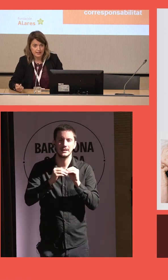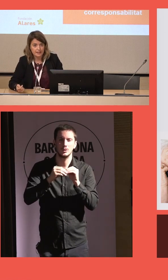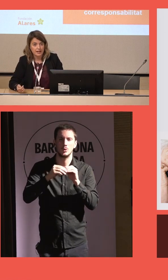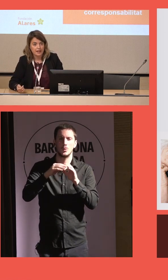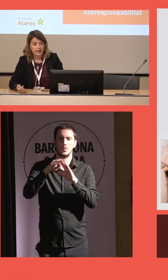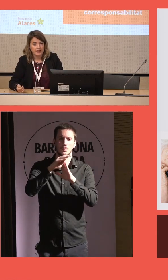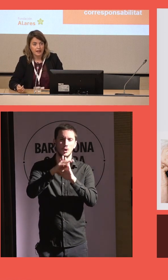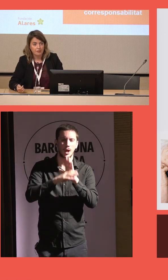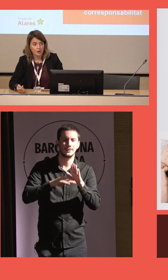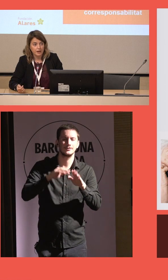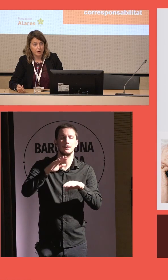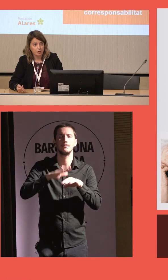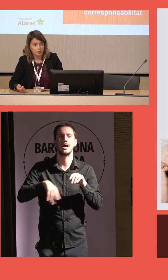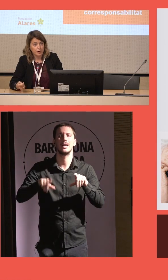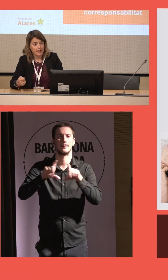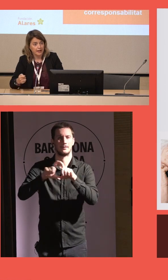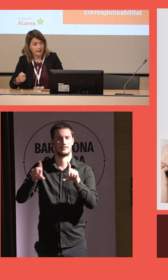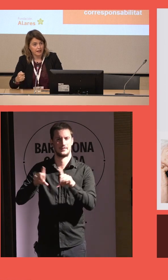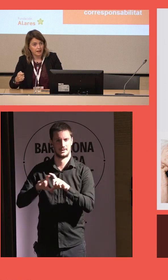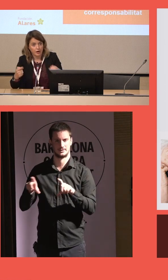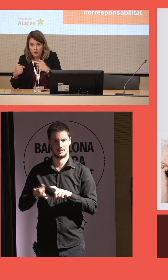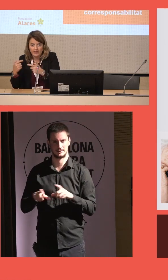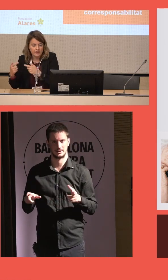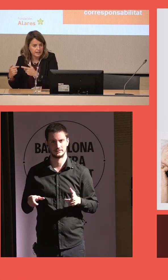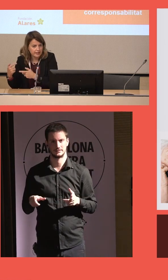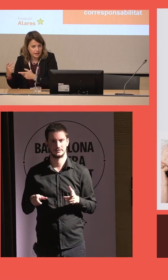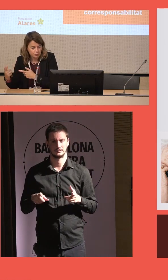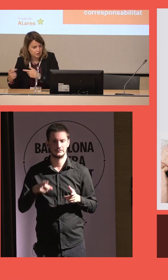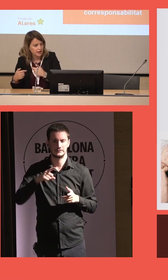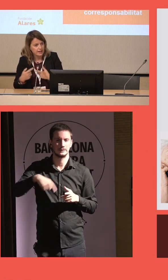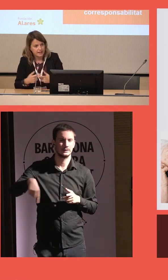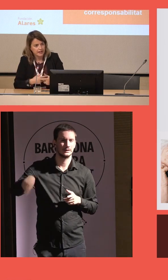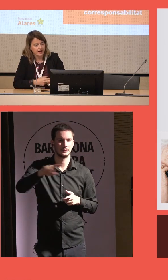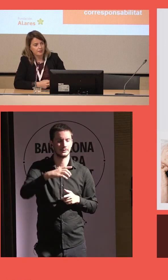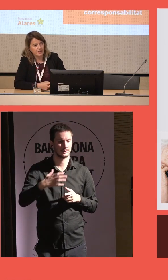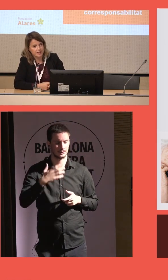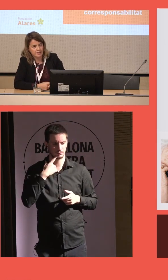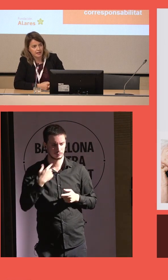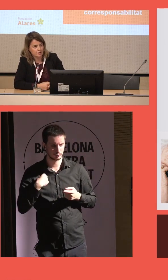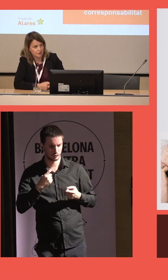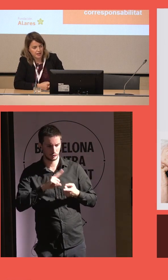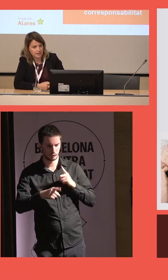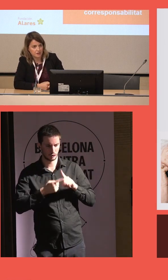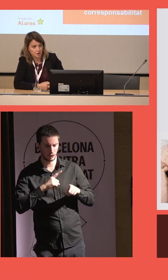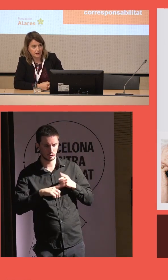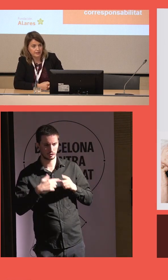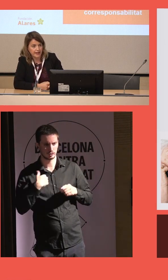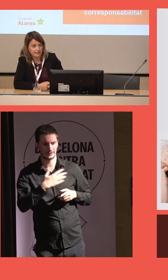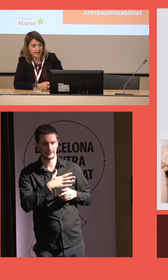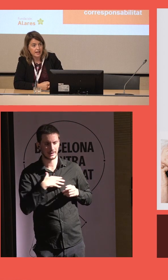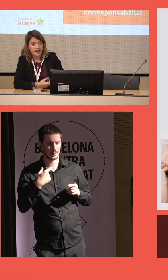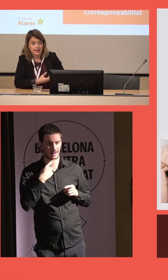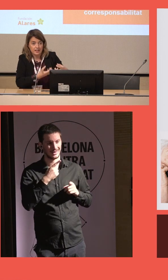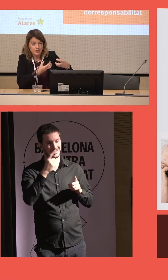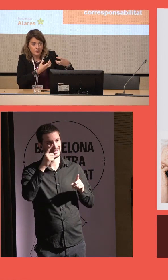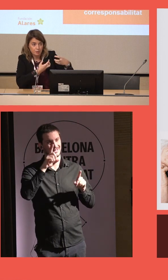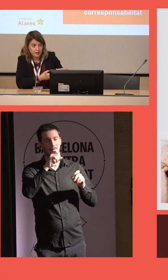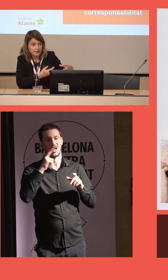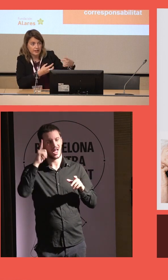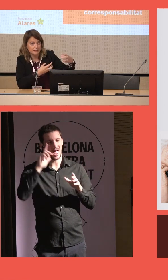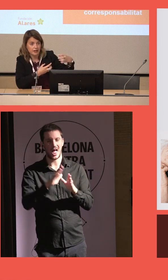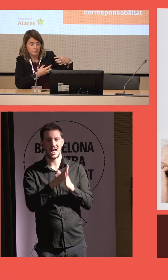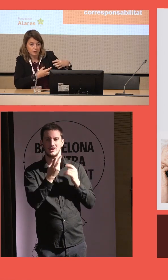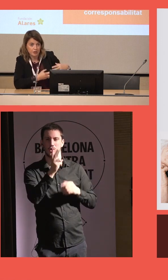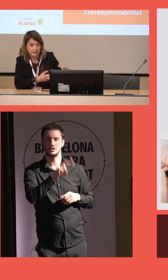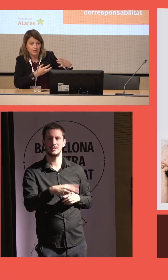a empreses que volen incorporar alguna de les inquietuds en línia amb l'agenda dels ODS 2030 en les seves